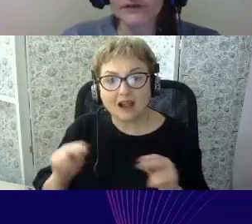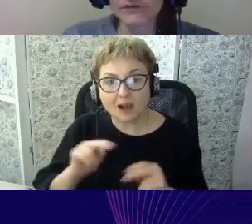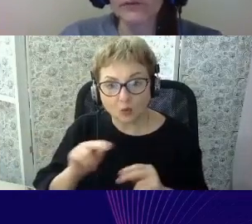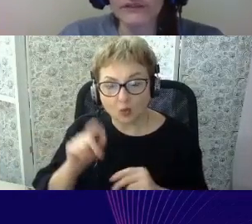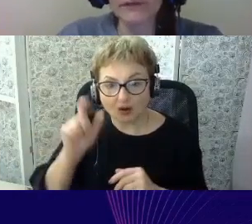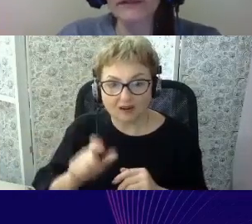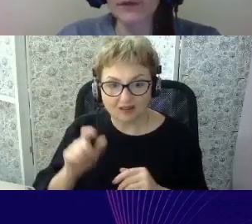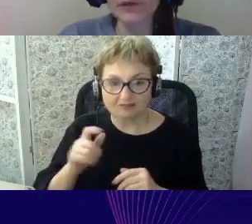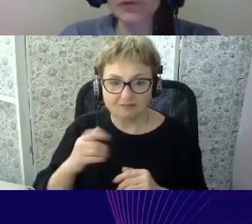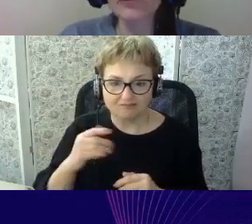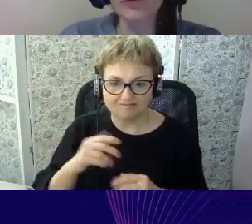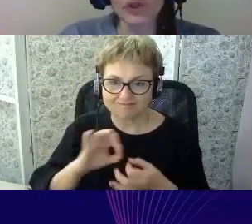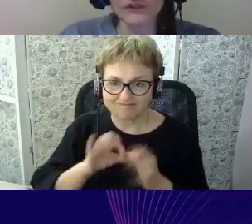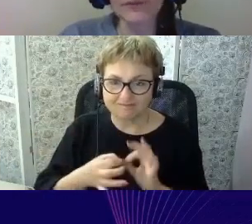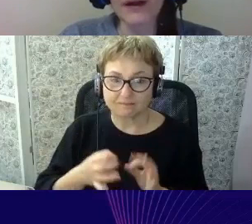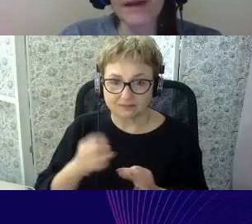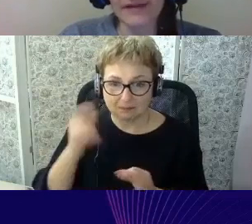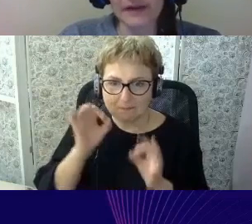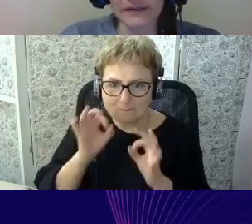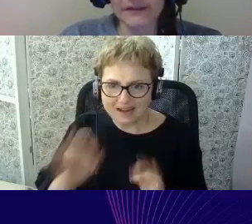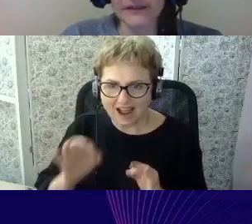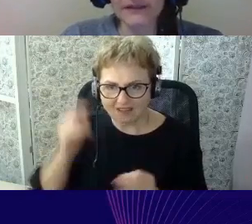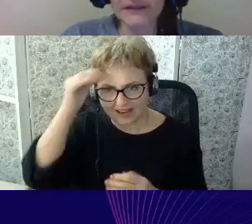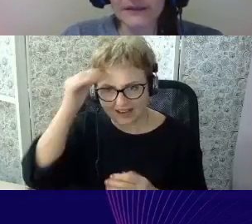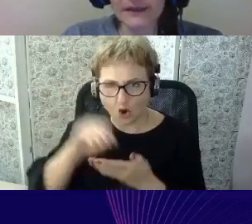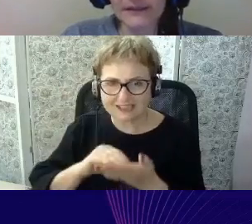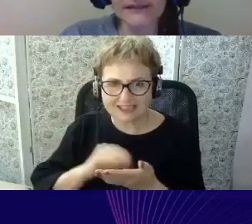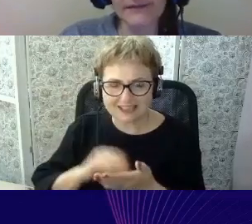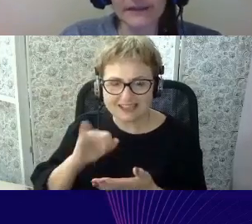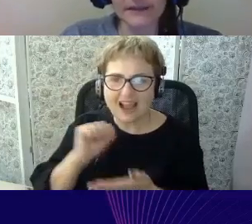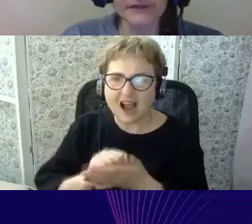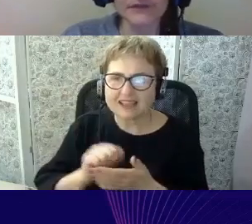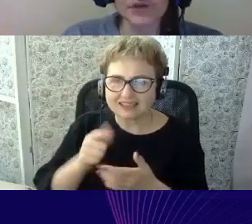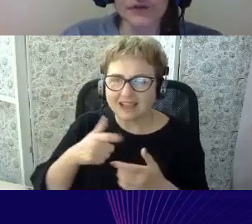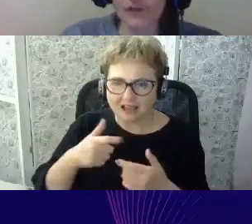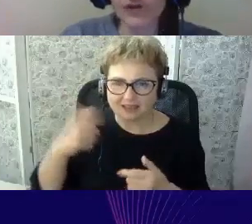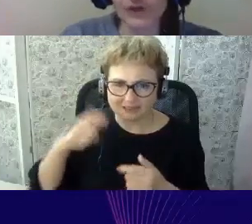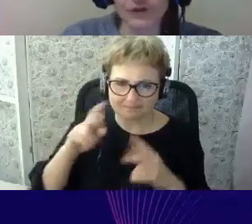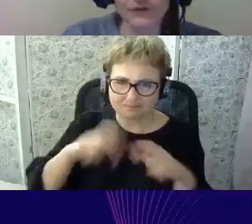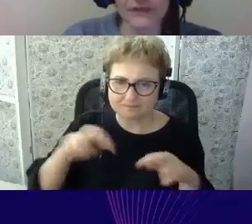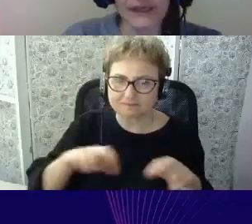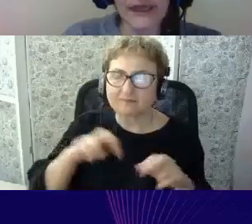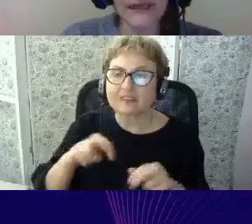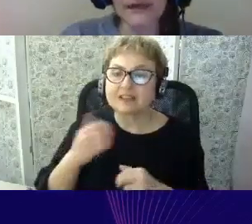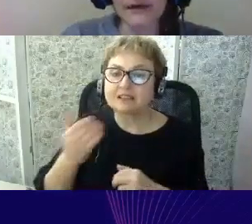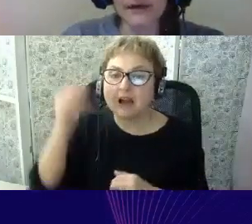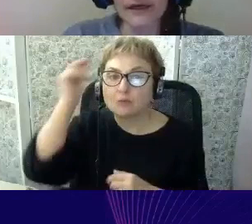же, составляет определенную сложность правильно оценить и аттестовать соответствующего